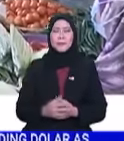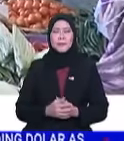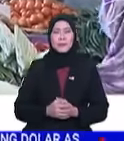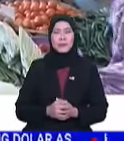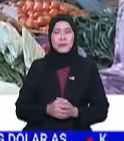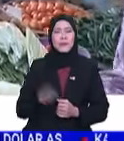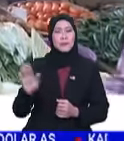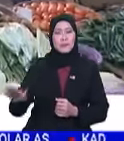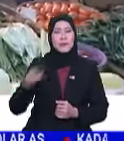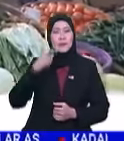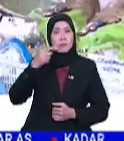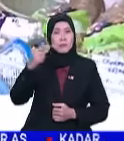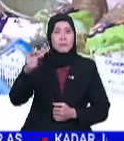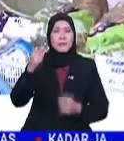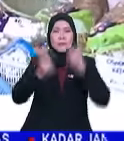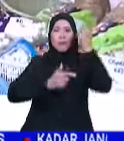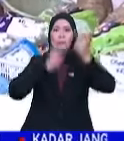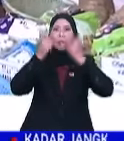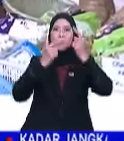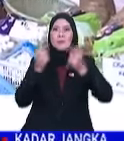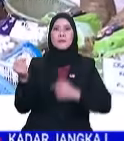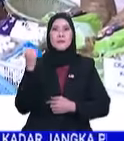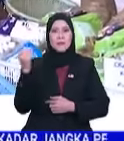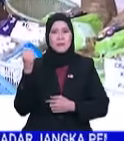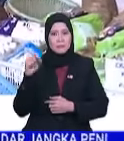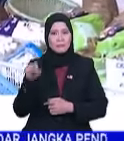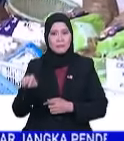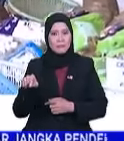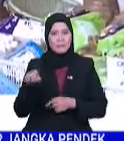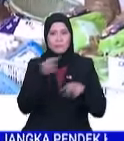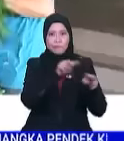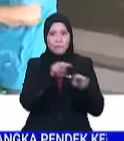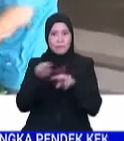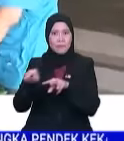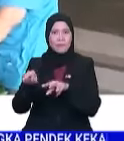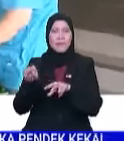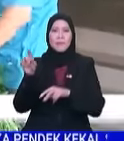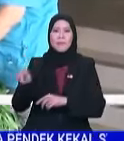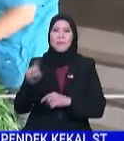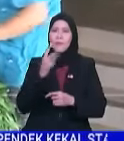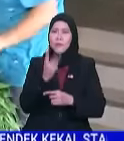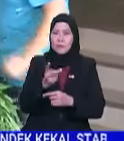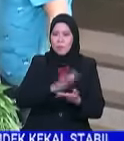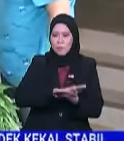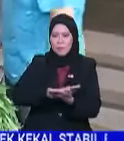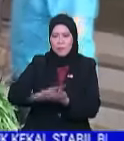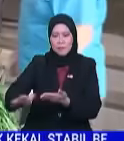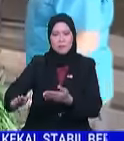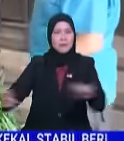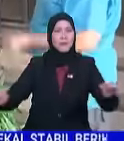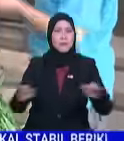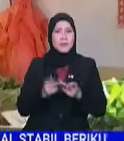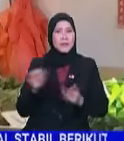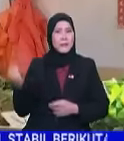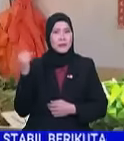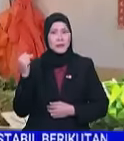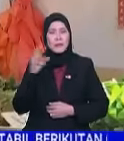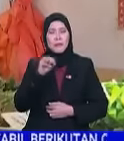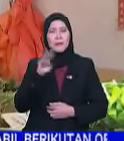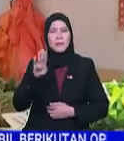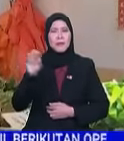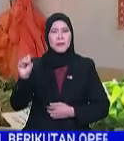Beliau berkata demikian ketika membuat lawatan ke pasar berkenaan. Dalam pada itu, bagi memastikan kebersihan di kawasan pasar, MBS